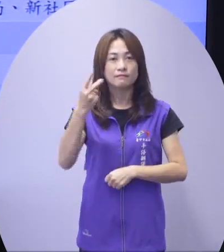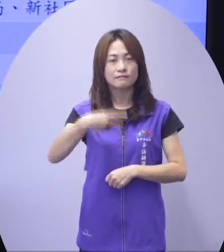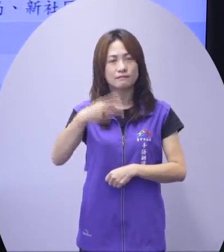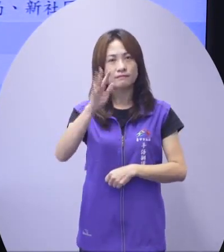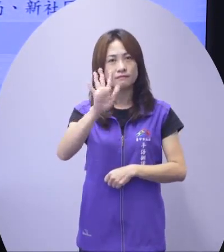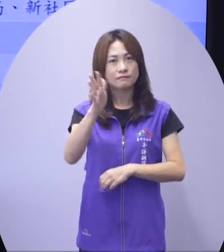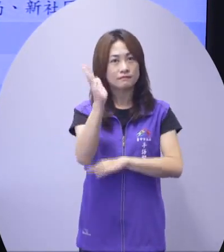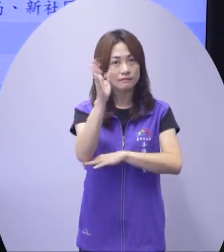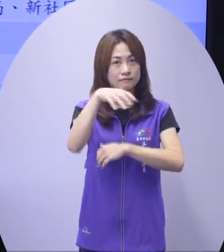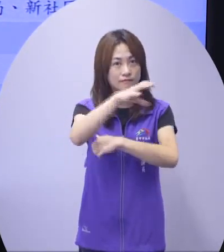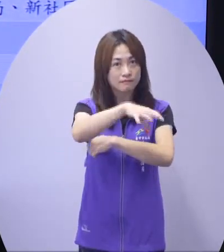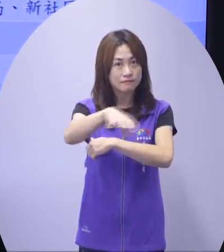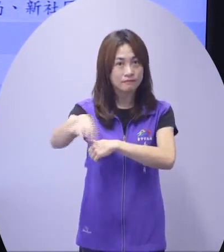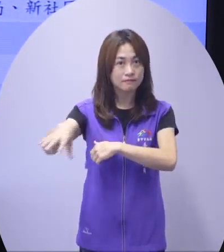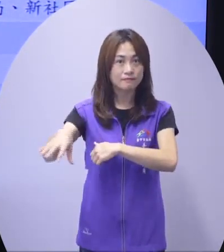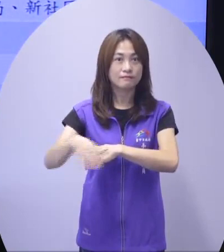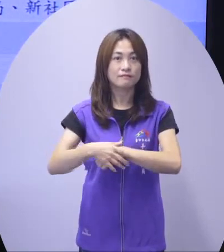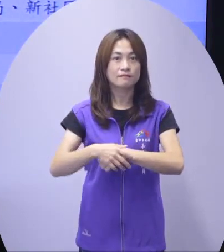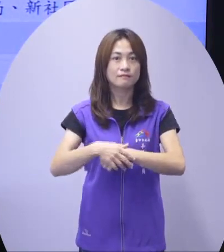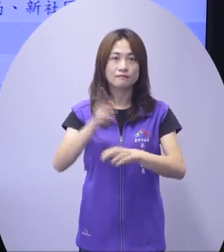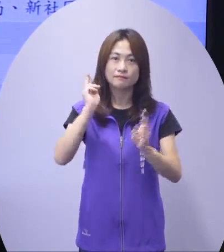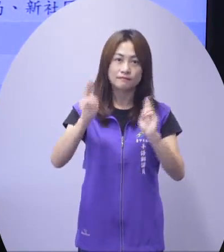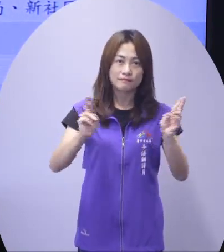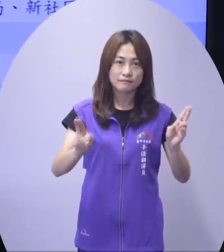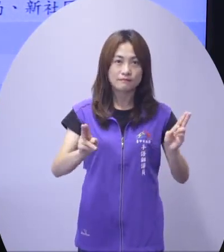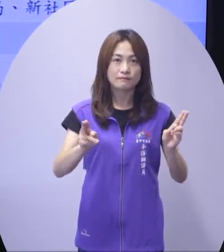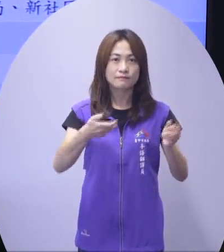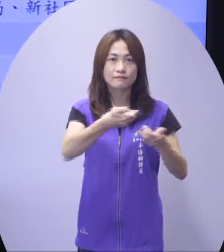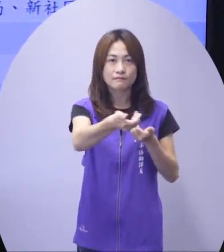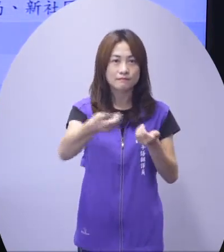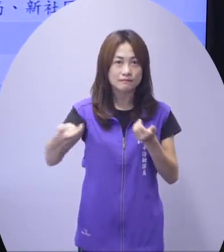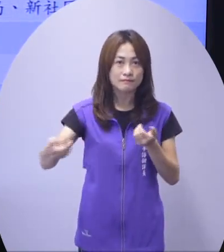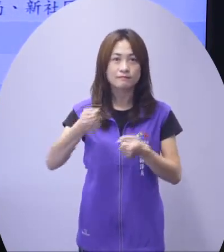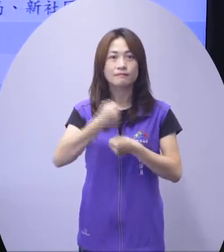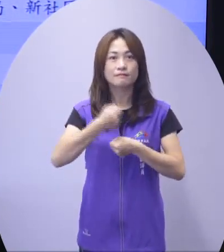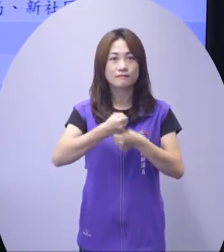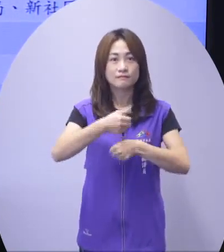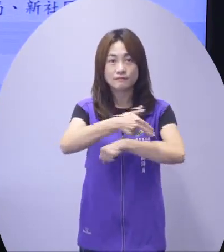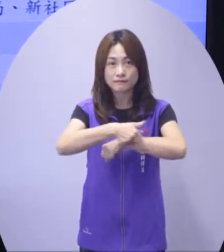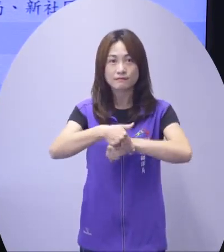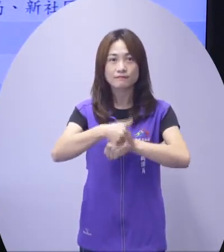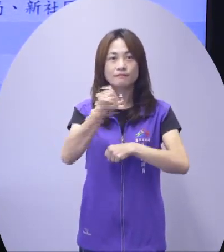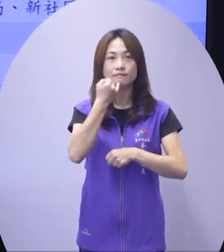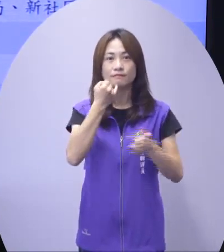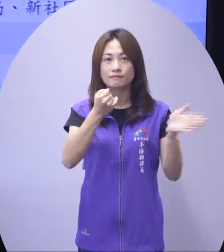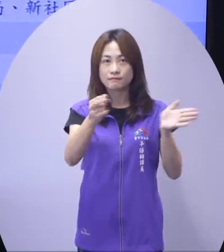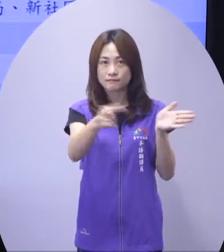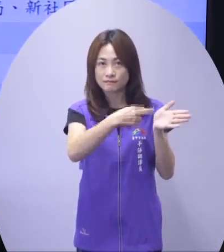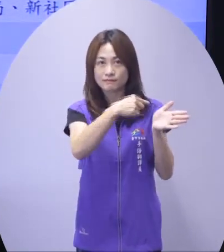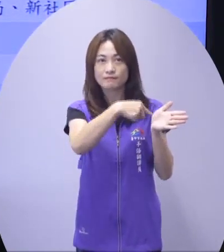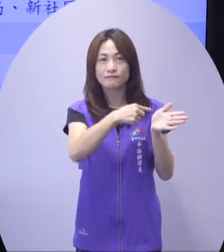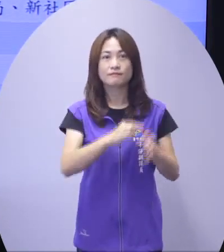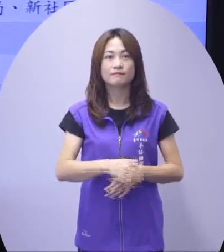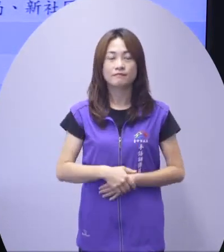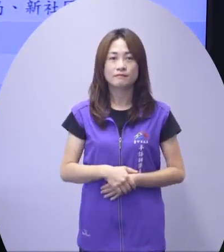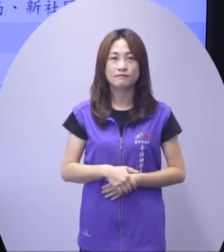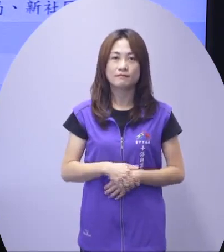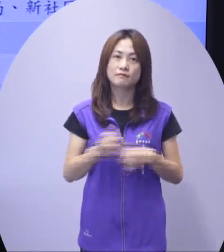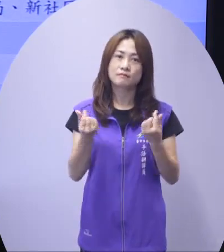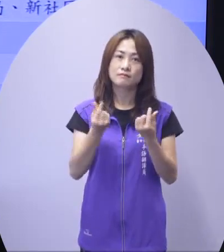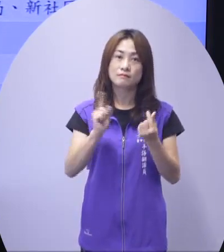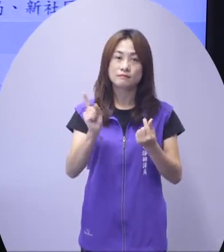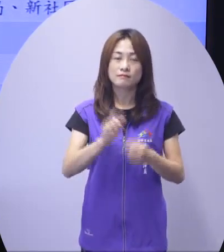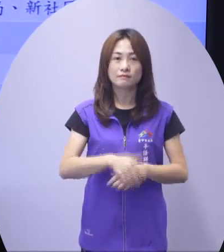一个那个分工的一个规划，那各位请参考这样的一个各机关，